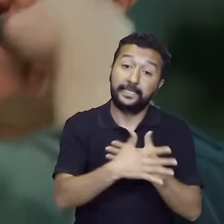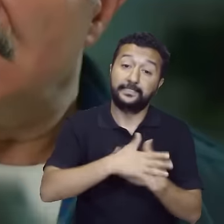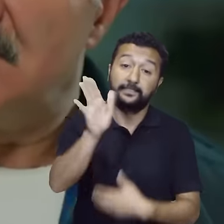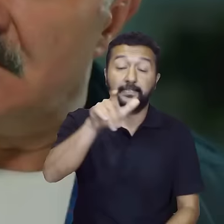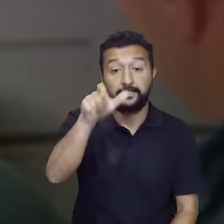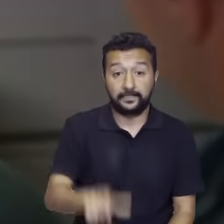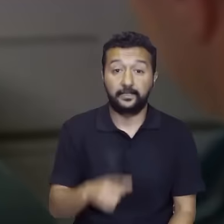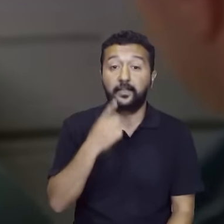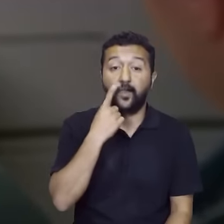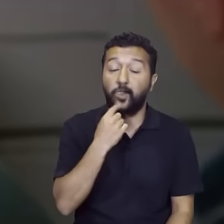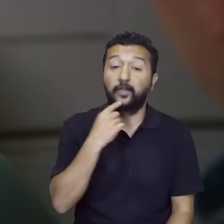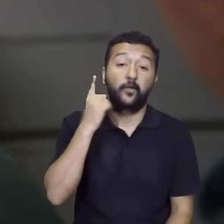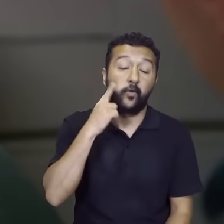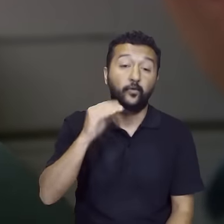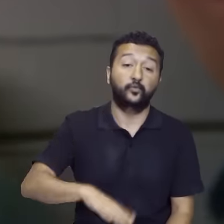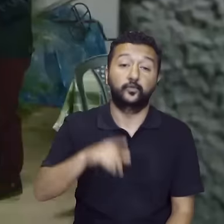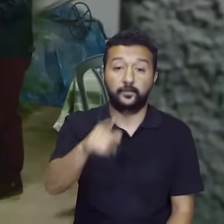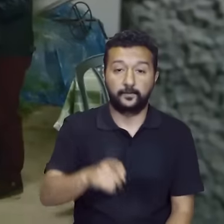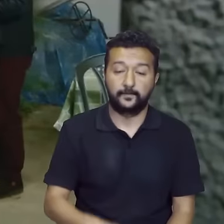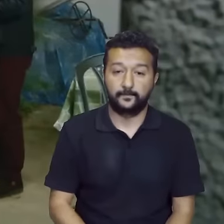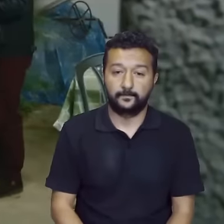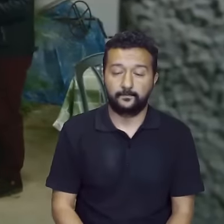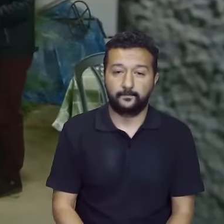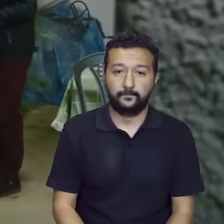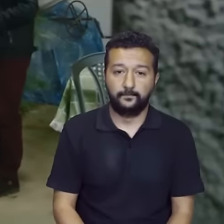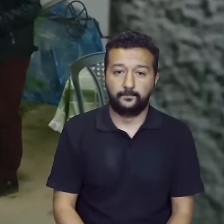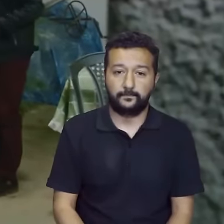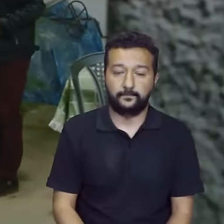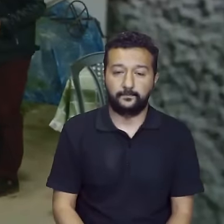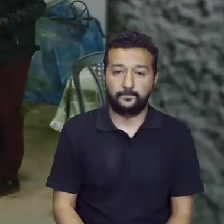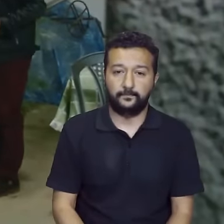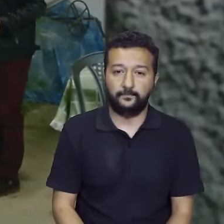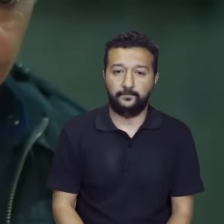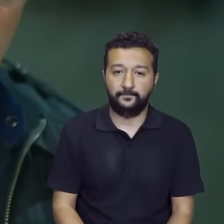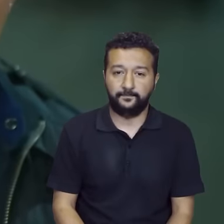geceler. Şeker çocuk. Yanağından makas alıp eve girdi.